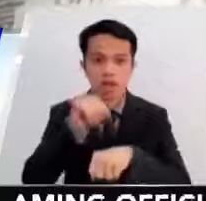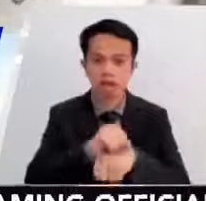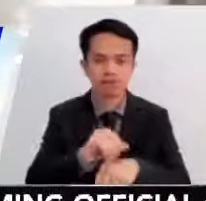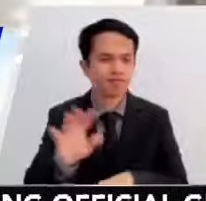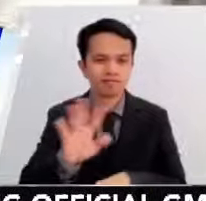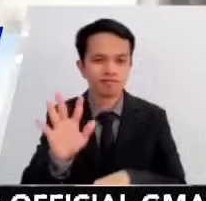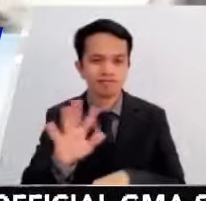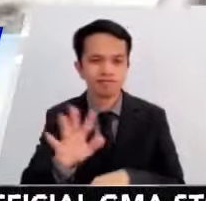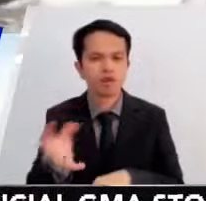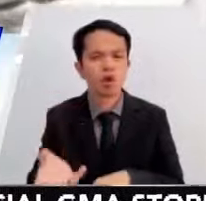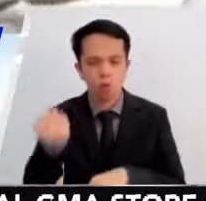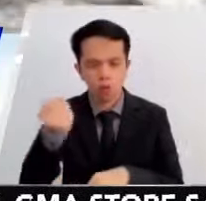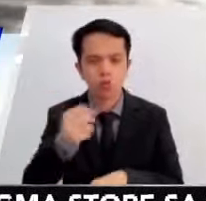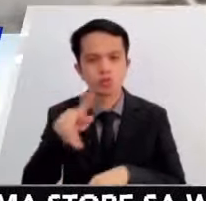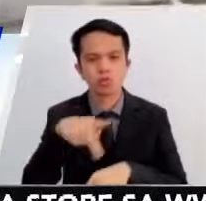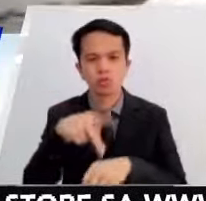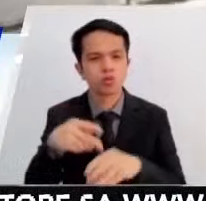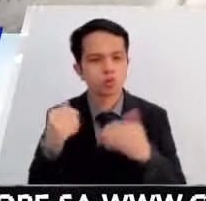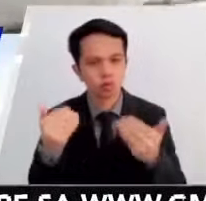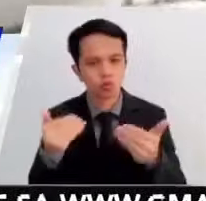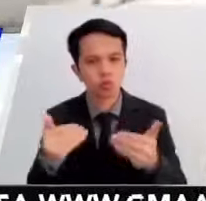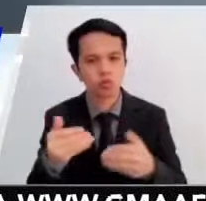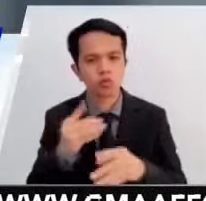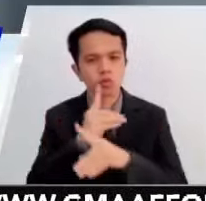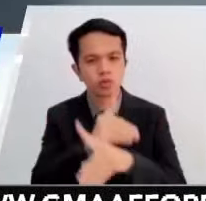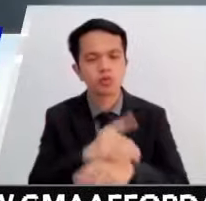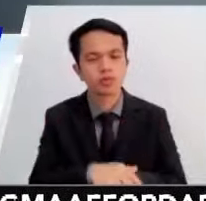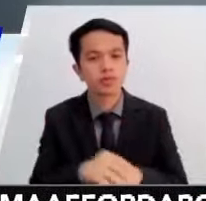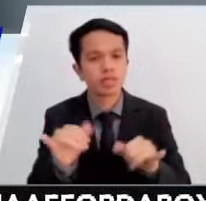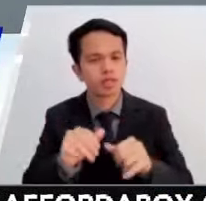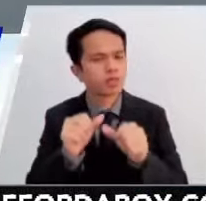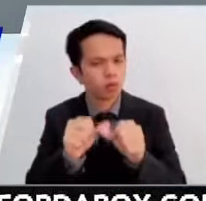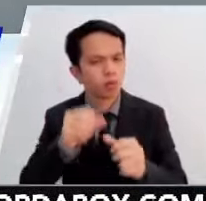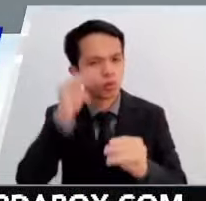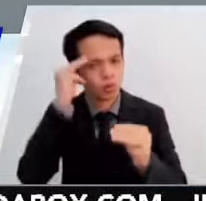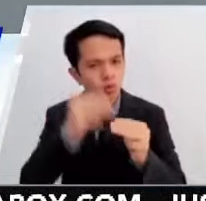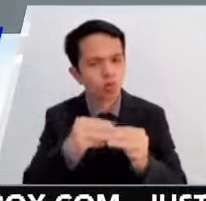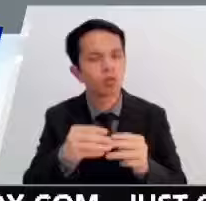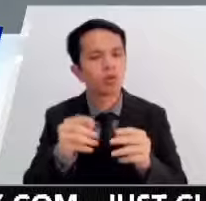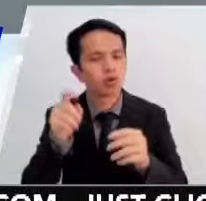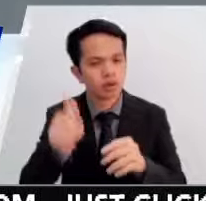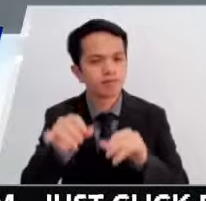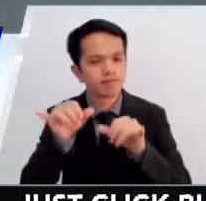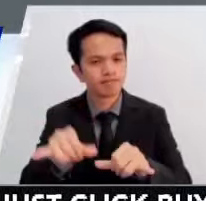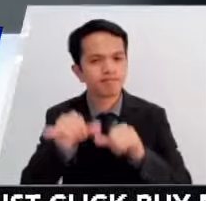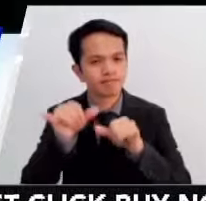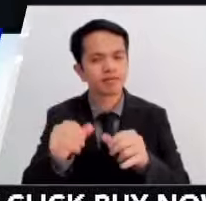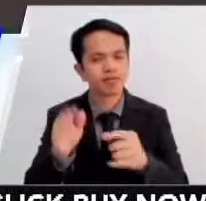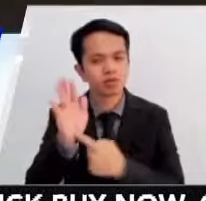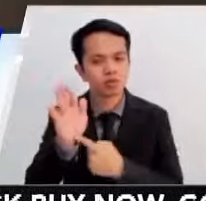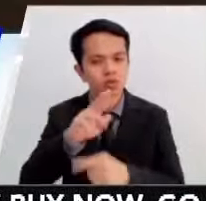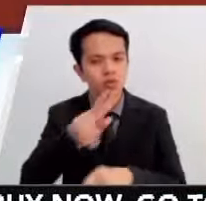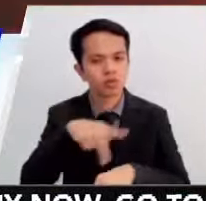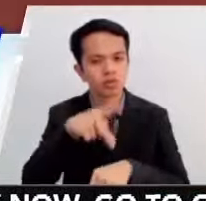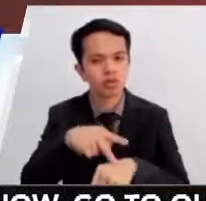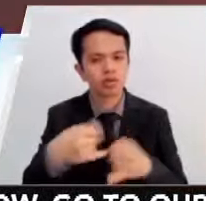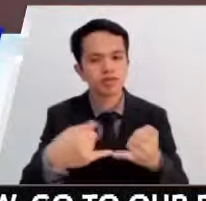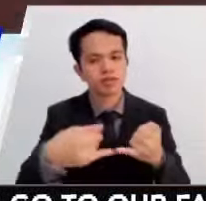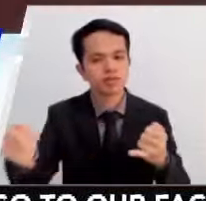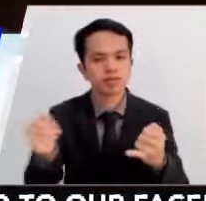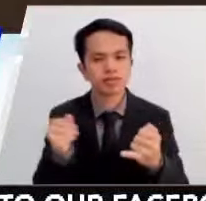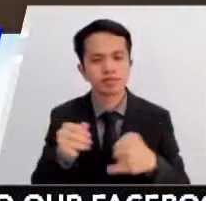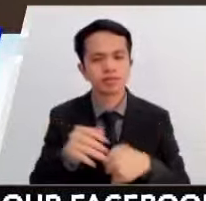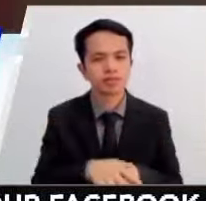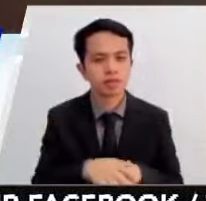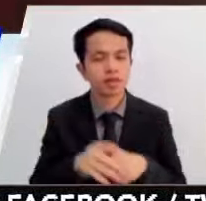teritoryo. Magpapatuloy daw ang ating mga misyon at pananatilihin ng presence ng Pilipinas sa ating exclusive economic zone. Katunayan